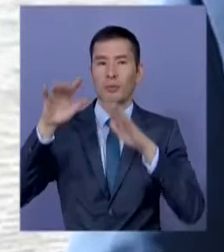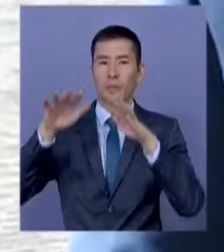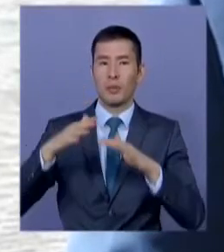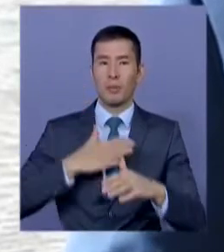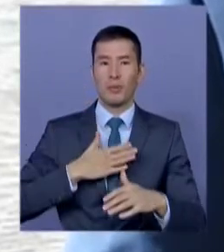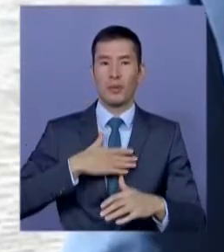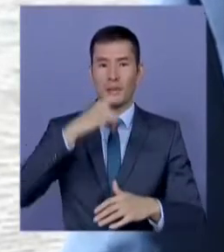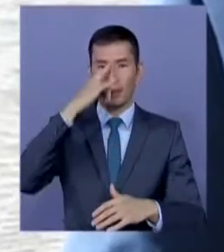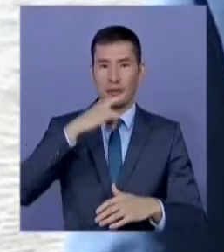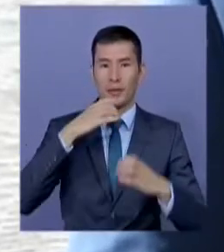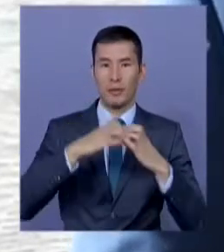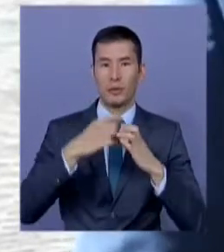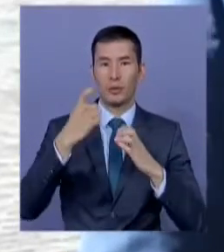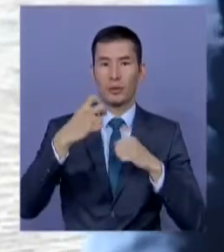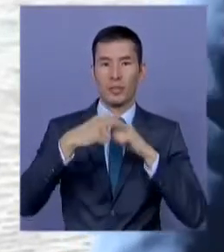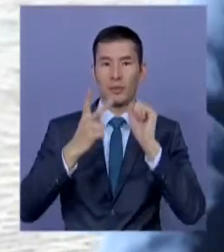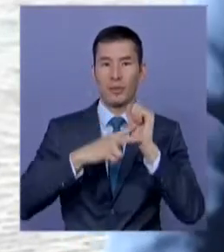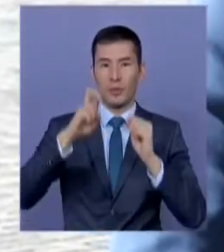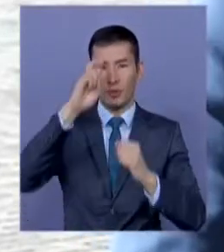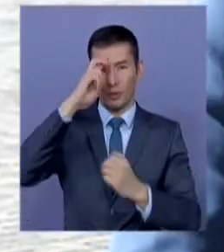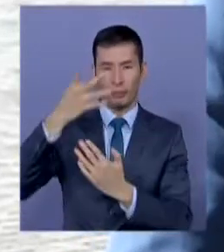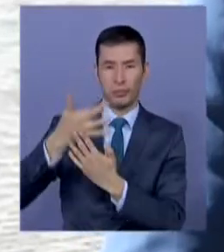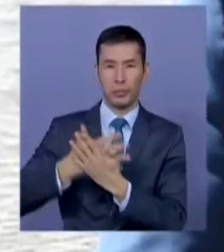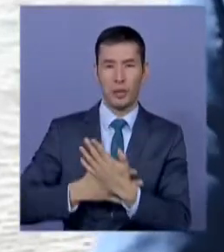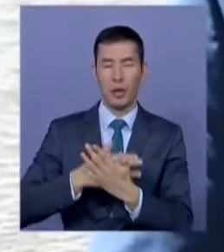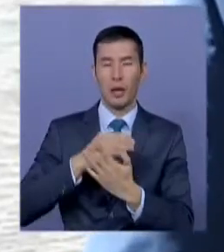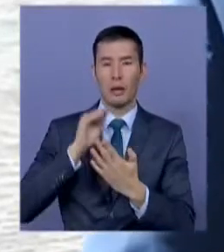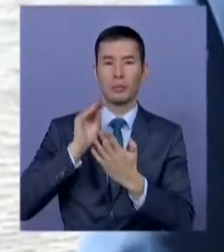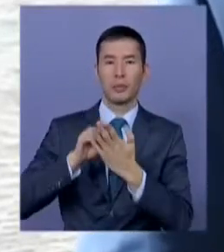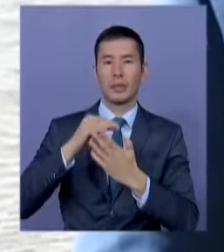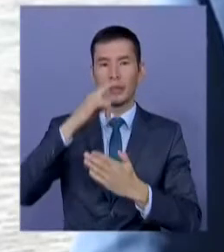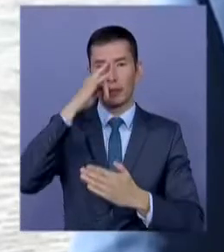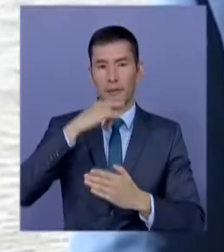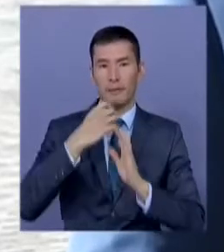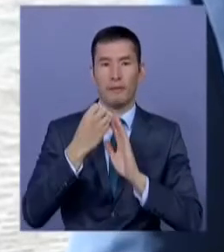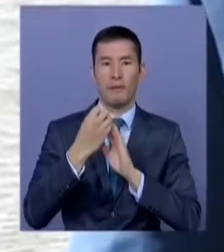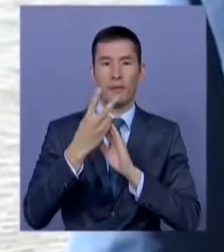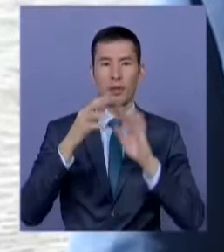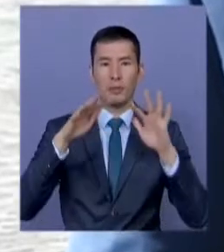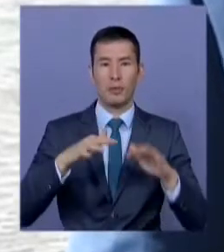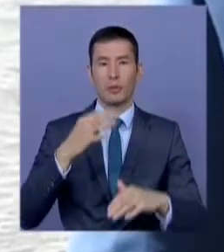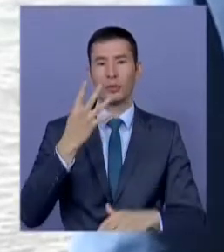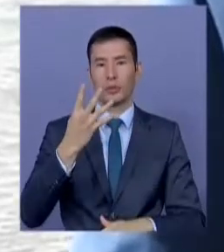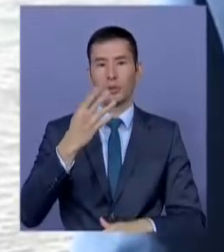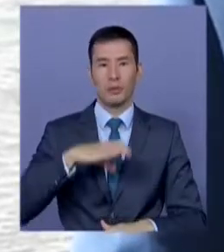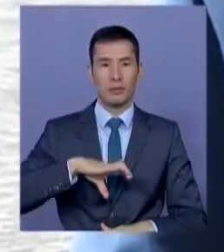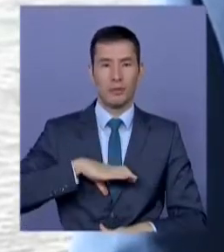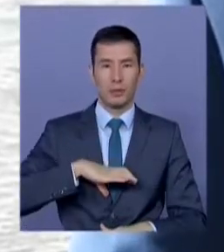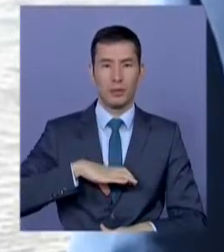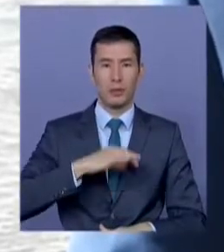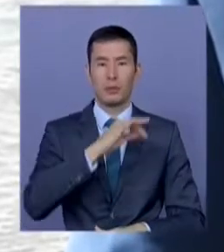из 117 команд двенадцатое место с четырьмя золотыми медалями это было в истории